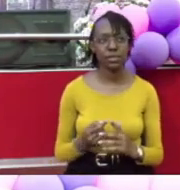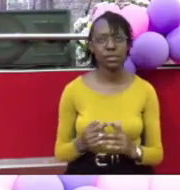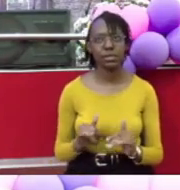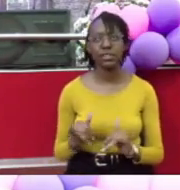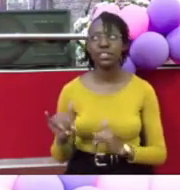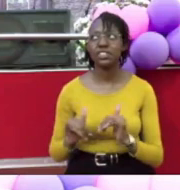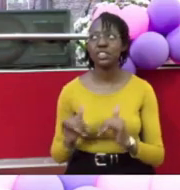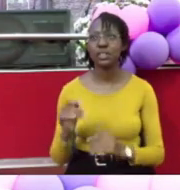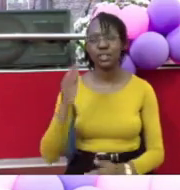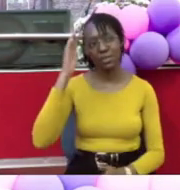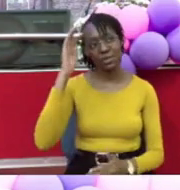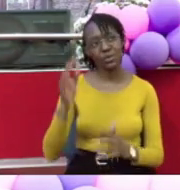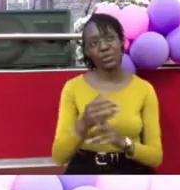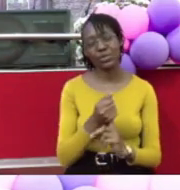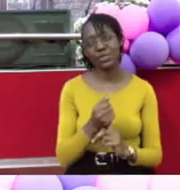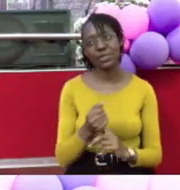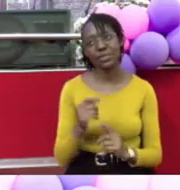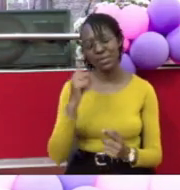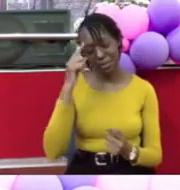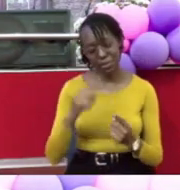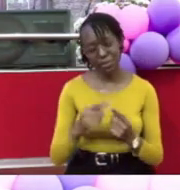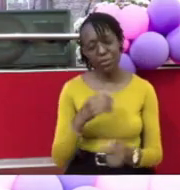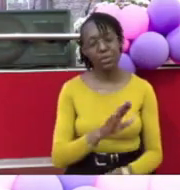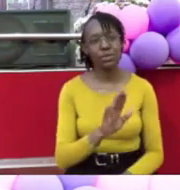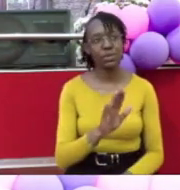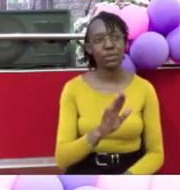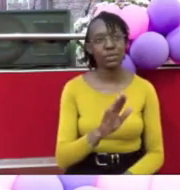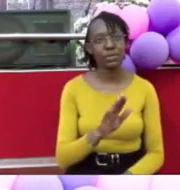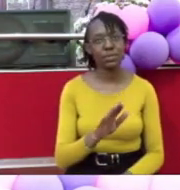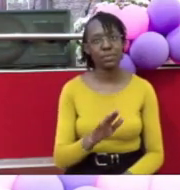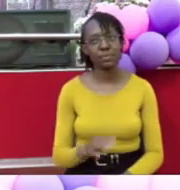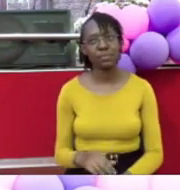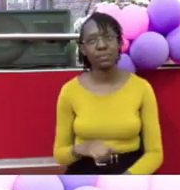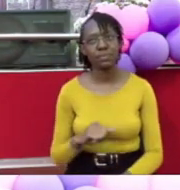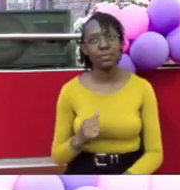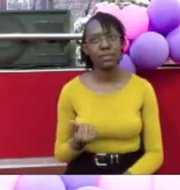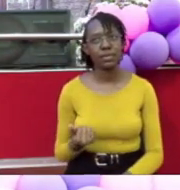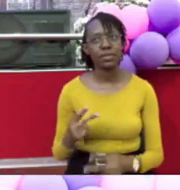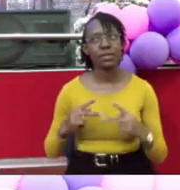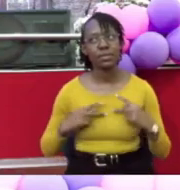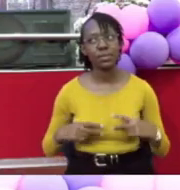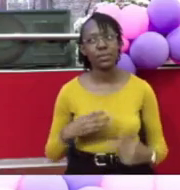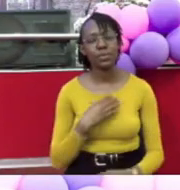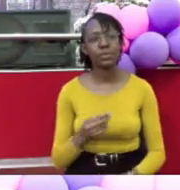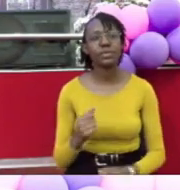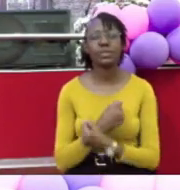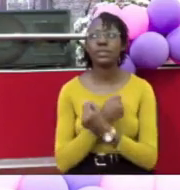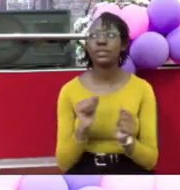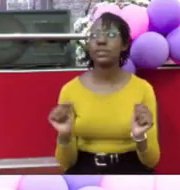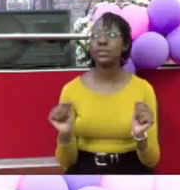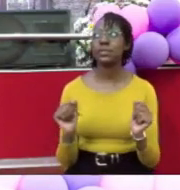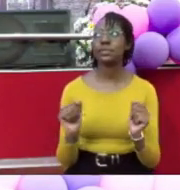Na utaanza safari yako ya kutimiliza makusudi yako kwa Mungu. Do you have any hands raised? Je, pana yeyote ambaye angependa kuokoka